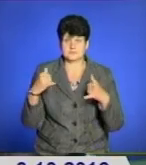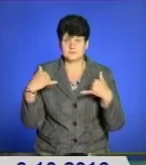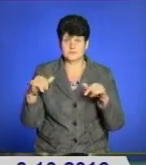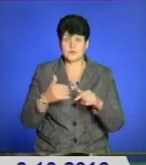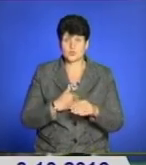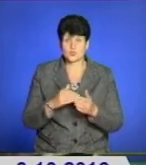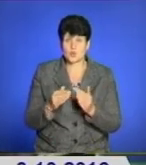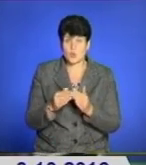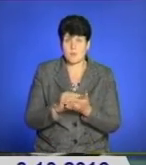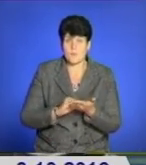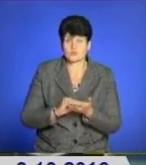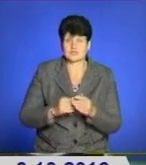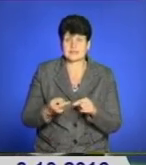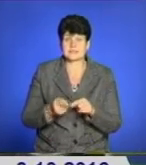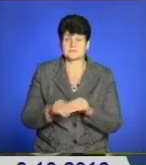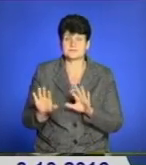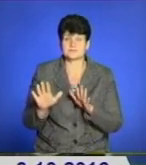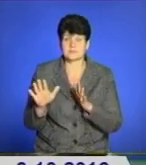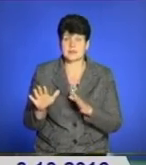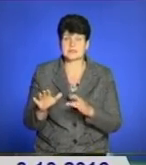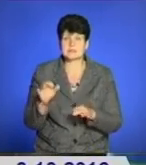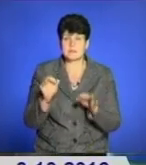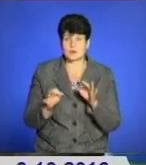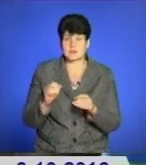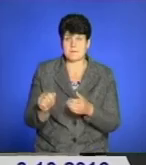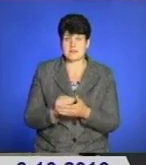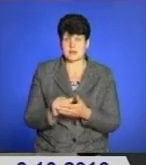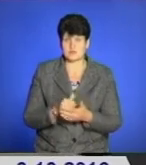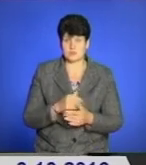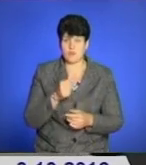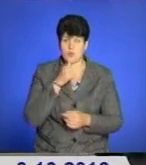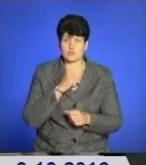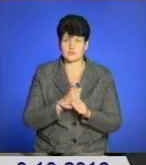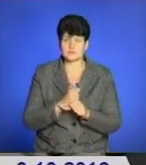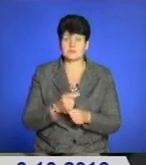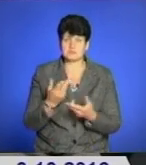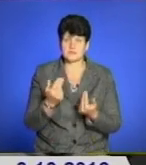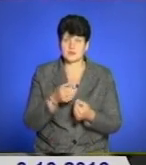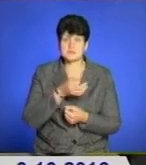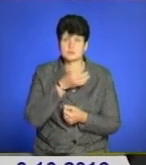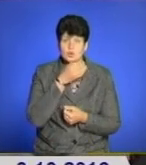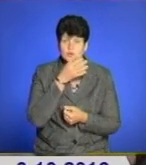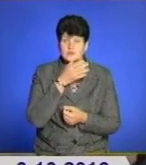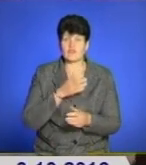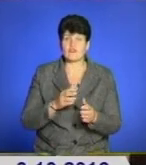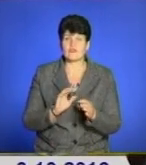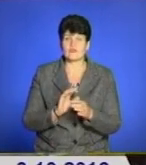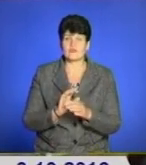хочуть вдома повторити такі речі з природних матеріалів. Будемо пробувати робити. Так, сподобалось вироби